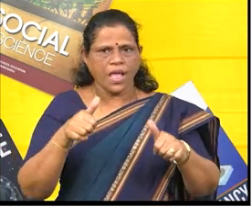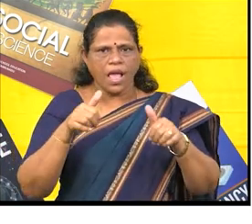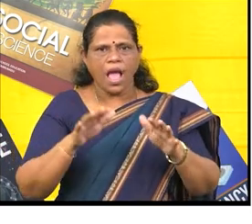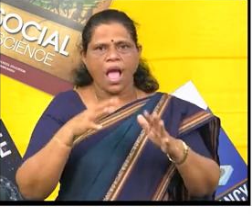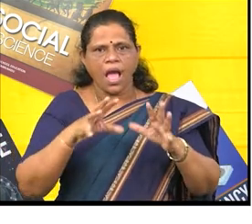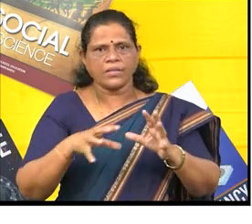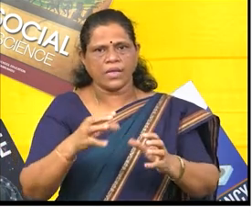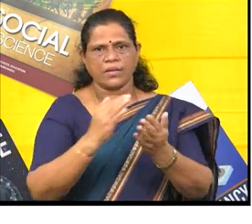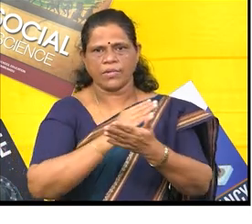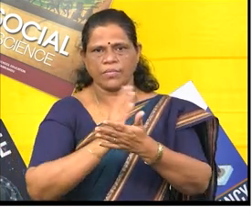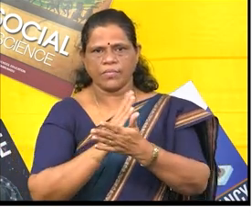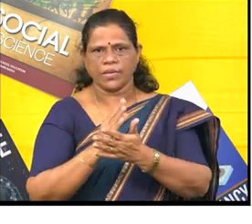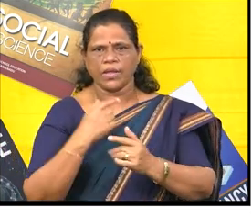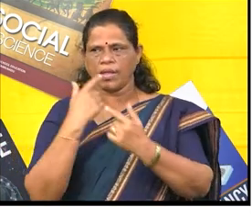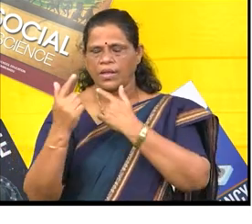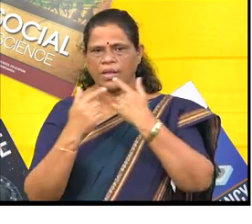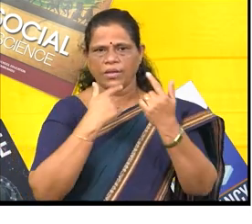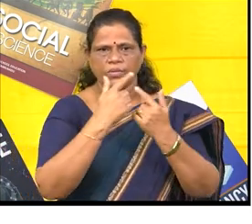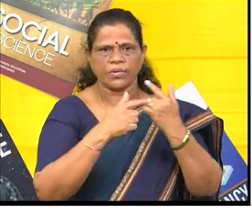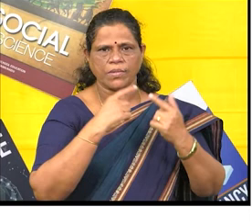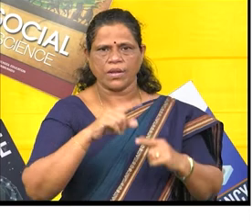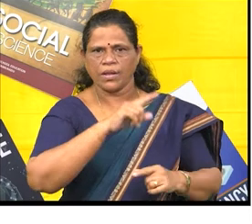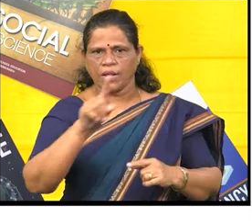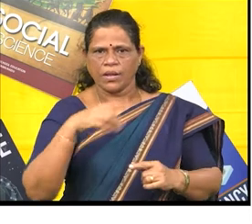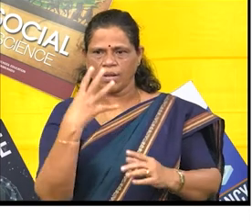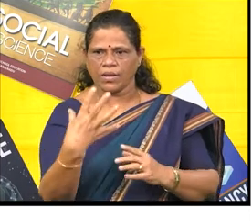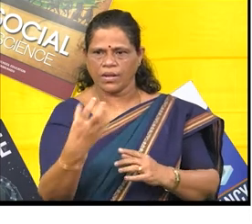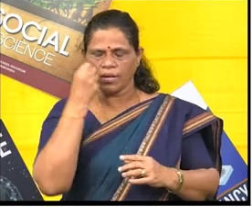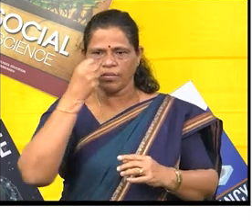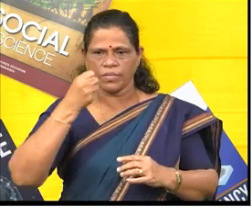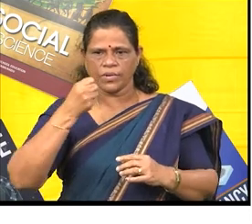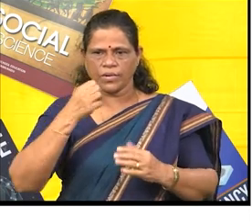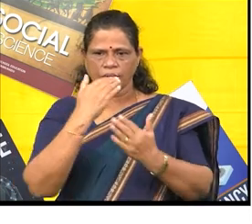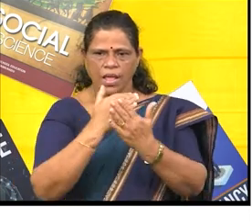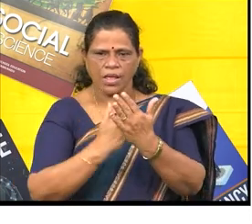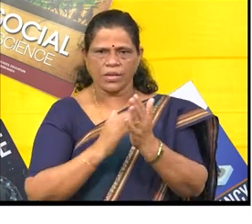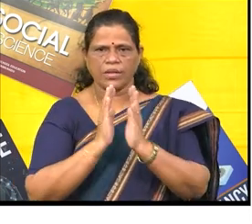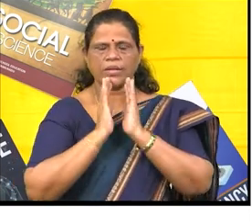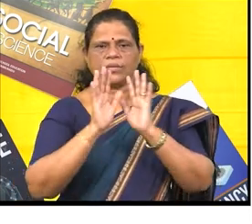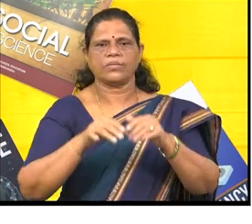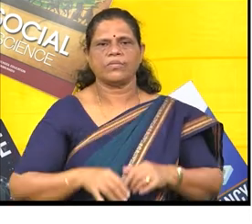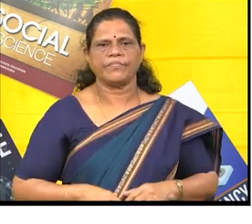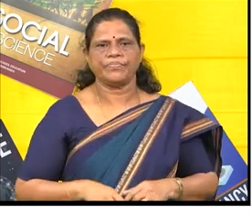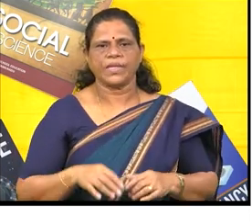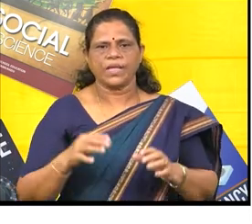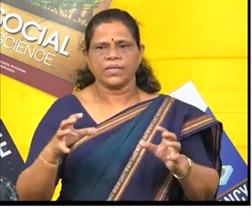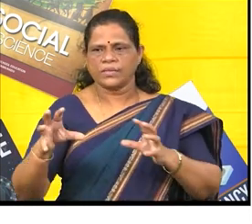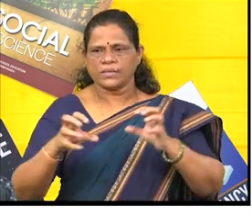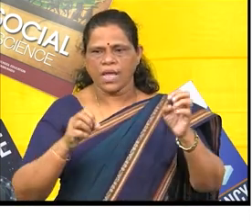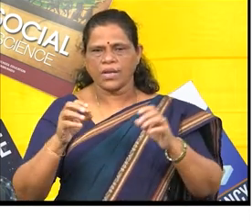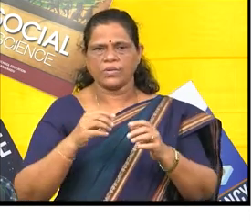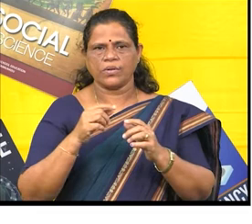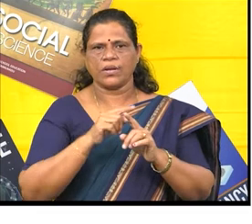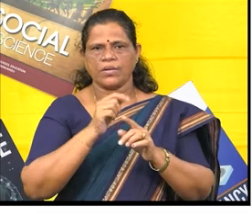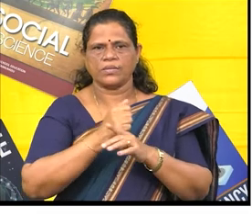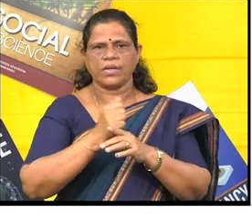ஆதாரங்களை பகுப்பாய்வு செய்வாங்க, கலந்துரையாடல் செய்வாங்க, அடுத்தது கண்டுபிடிப்பினுடைய அறிக்கைகளை தாக்கல் செய்வார்கள். சான்றுகள் சேகரிப்புங்கிறது